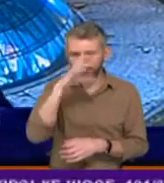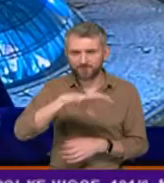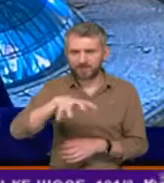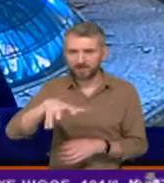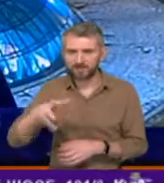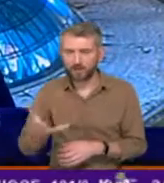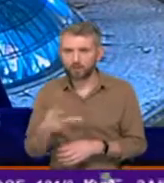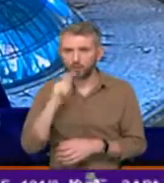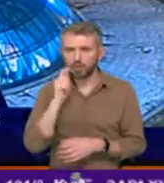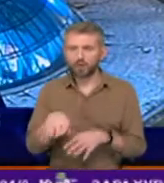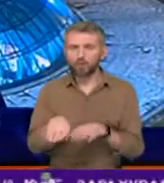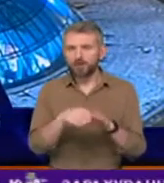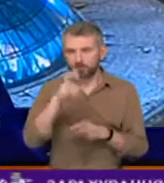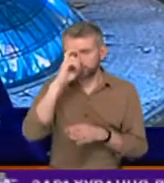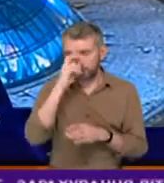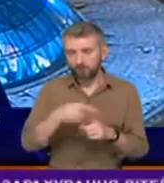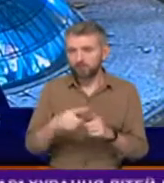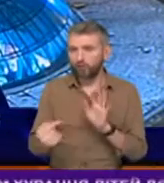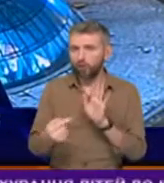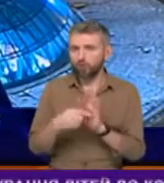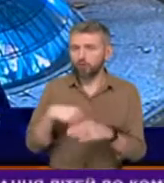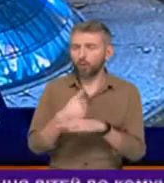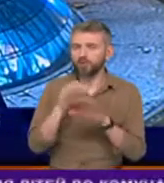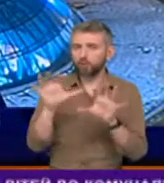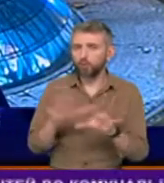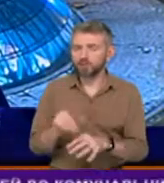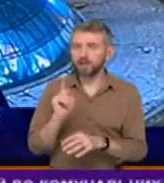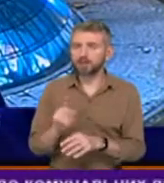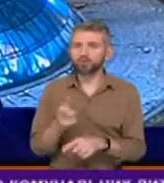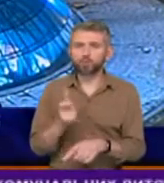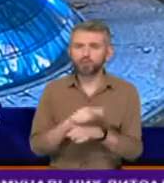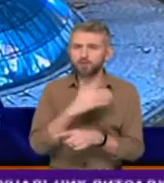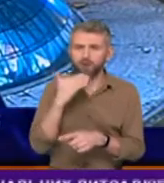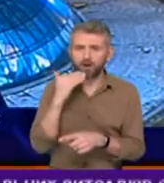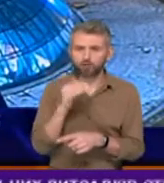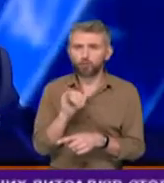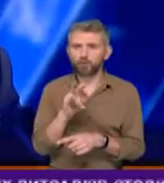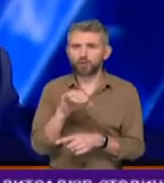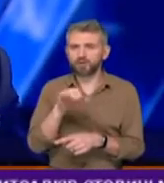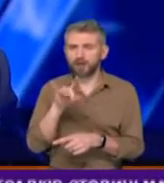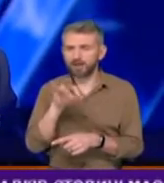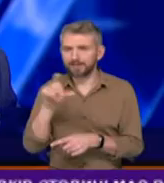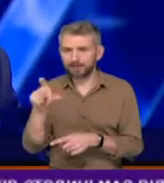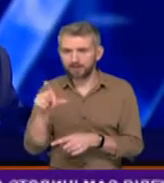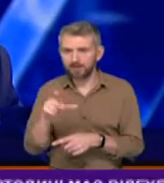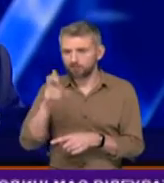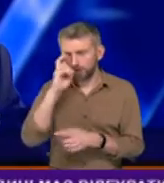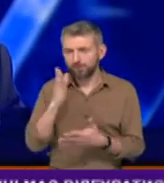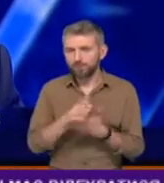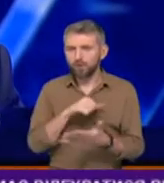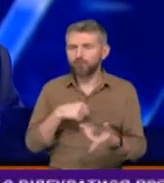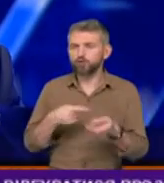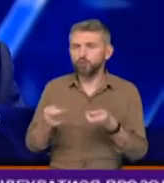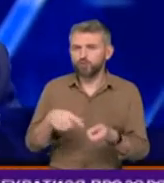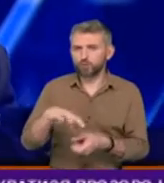як це питання з Ну, це норма Конституції, але, до речі, дуже багато унітарних держав мають автономні утворення. А, тобто одне не